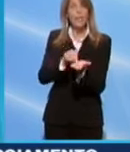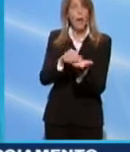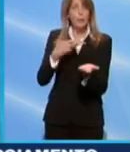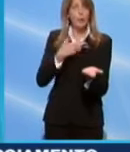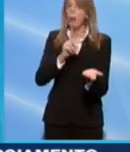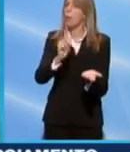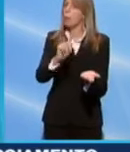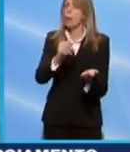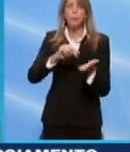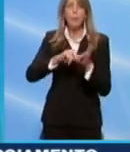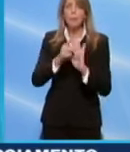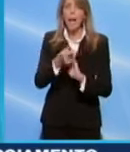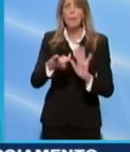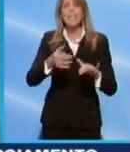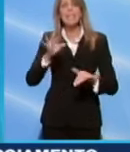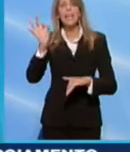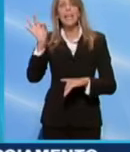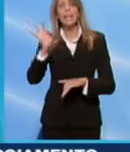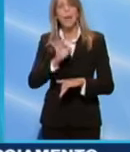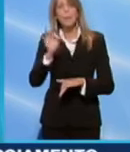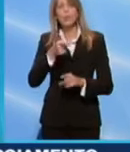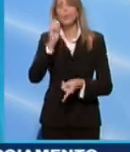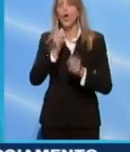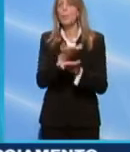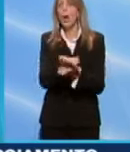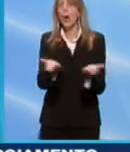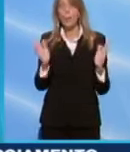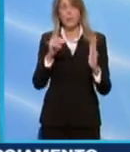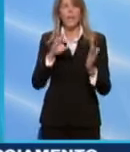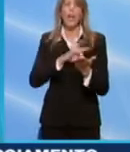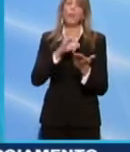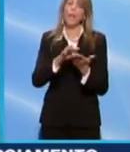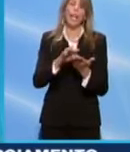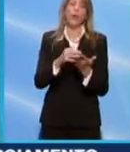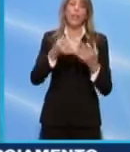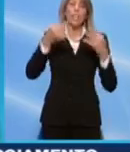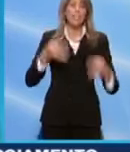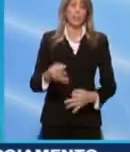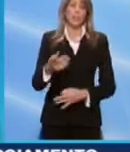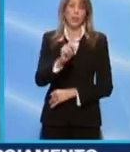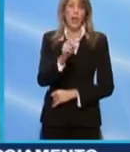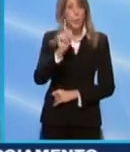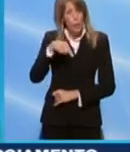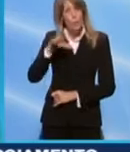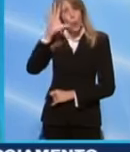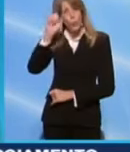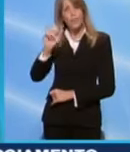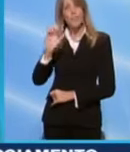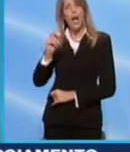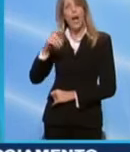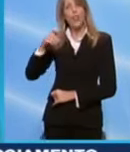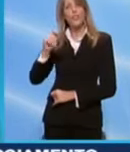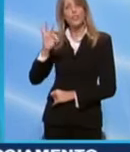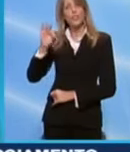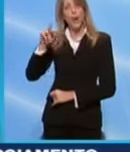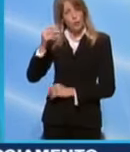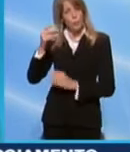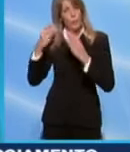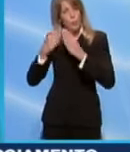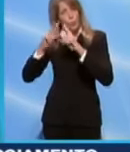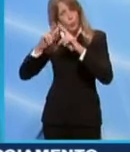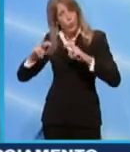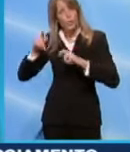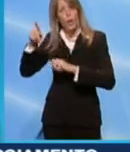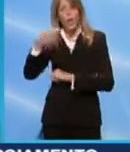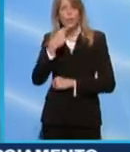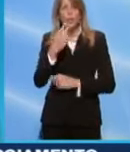del 60% della popolazione rappresenta un dato parziale. La stessa Università di Oxford, infatti, nello studio